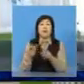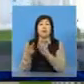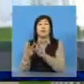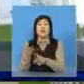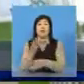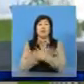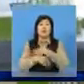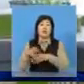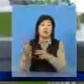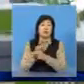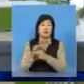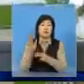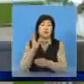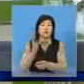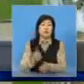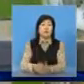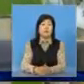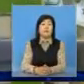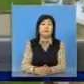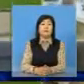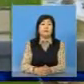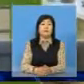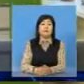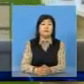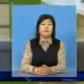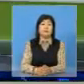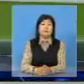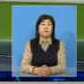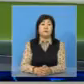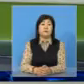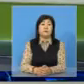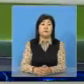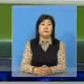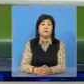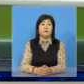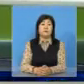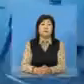шараларына арналмақ. Жанар Датқызы, Руслан Елтаев, Ақтөбе телеарнасы.